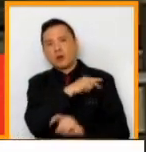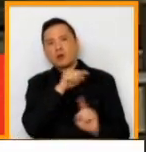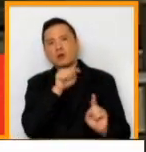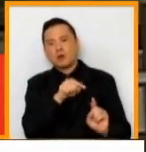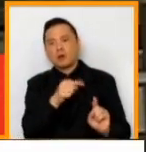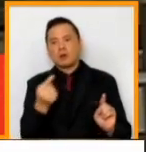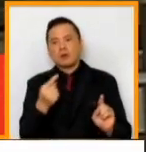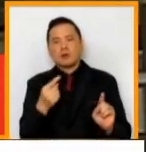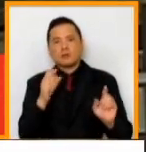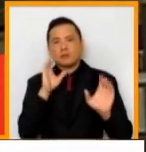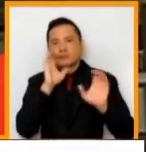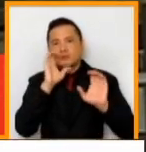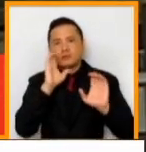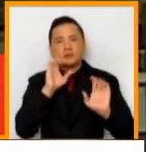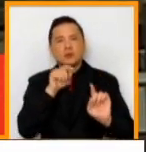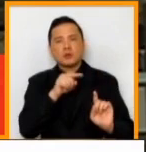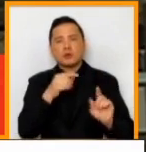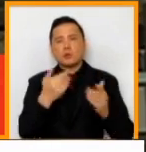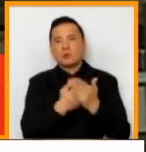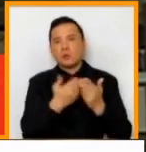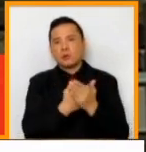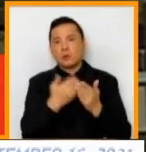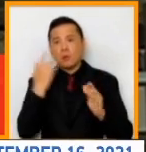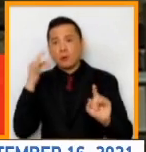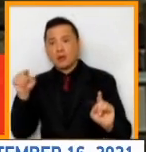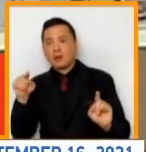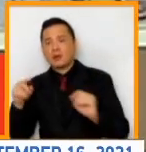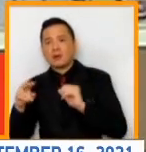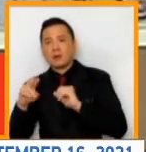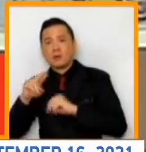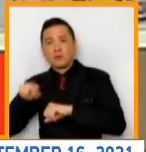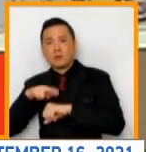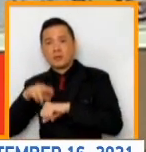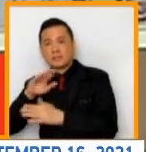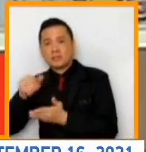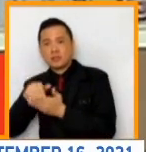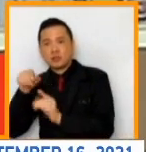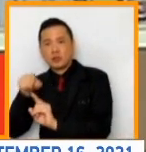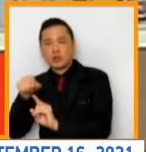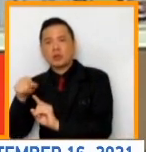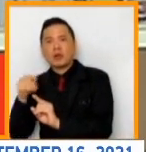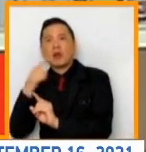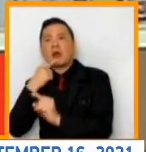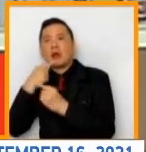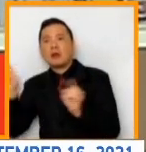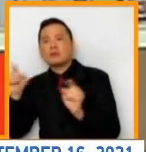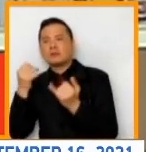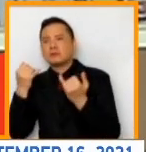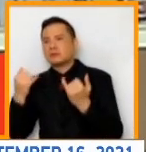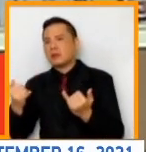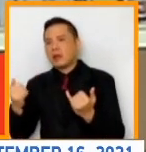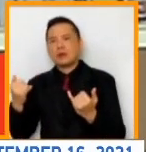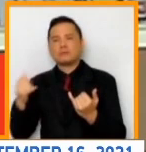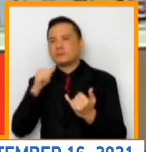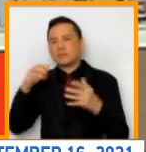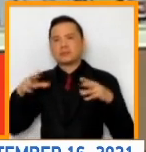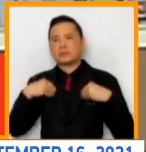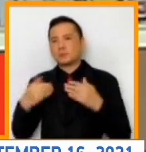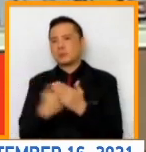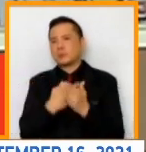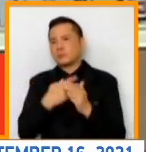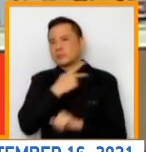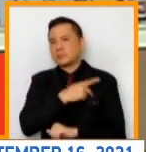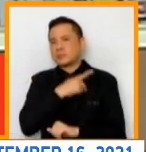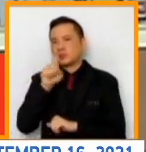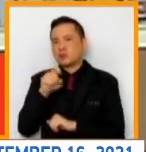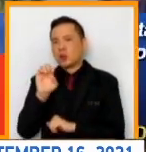inanunsyo ng Davao Regional Medical Center na hindi muna sila tatanggap ng mga pasyenteng nangangailangan ng oxygen dahil sa shortage